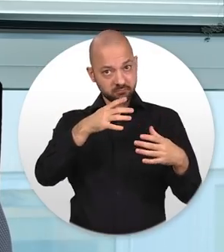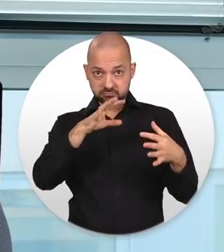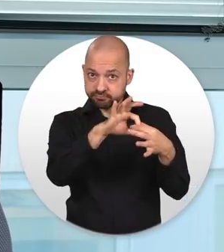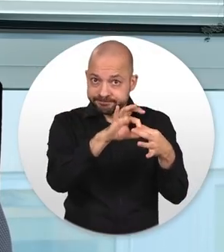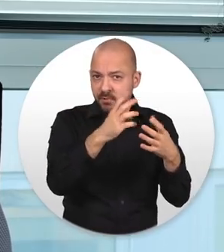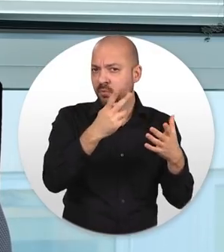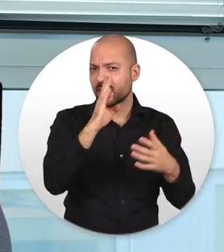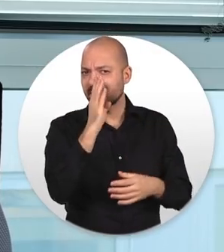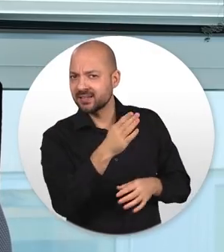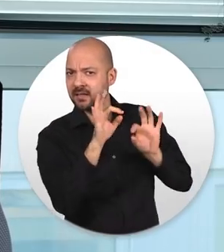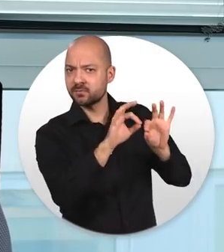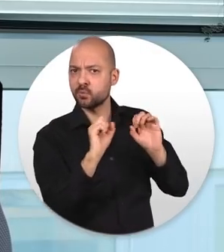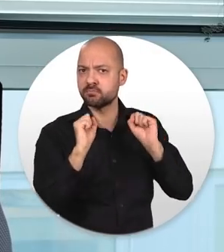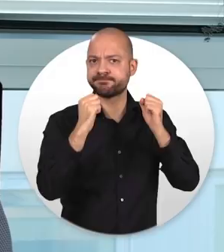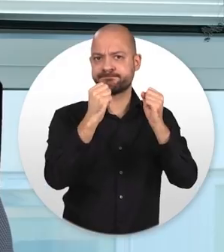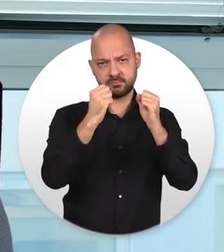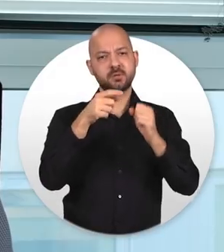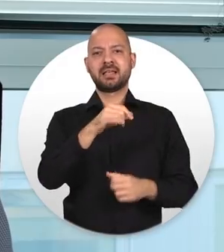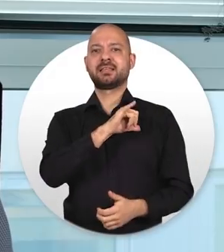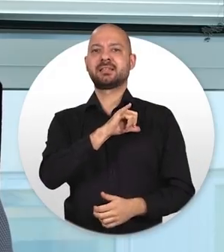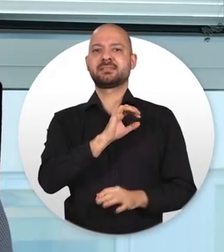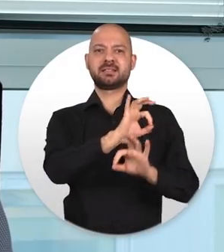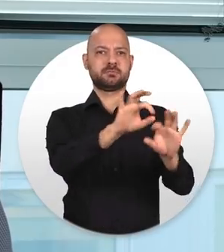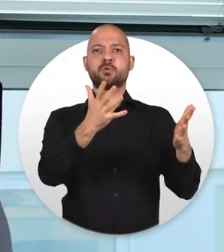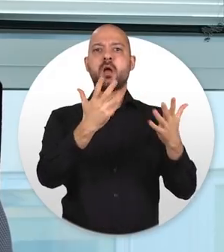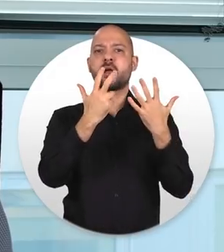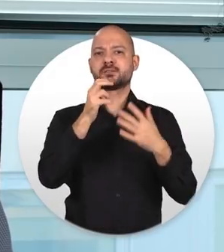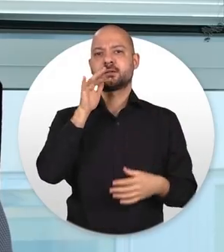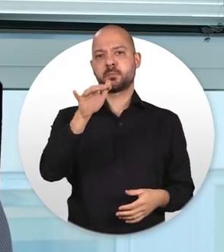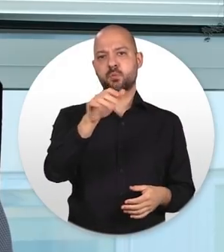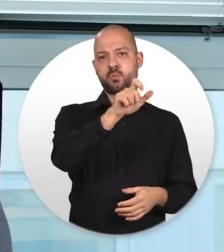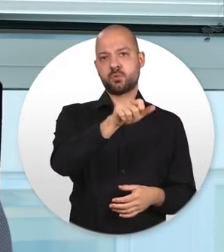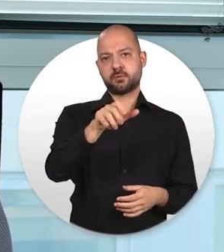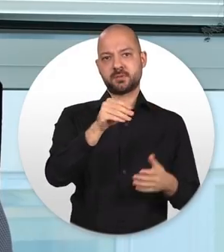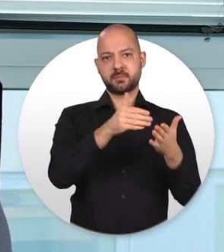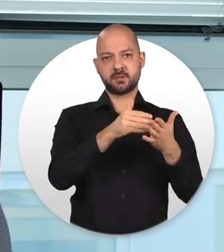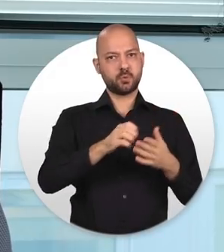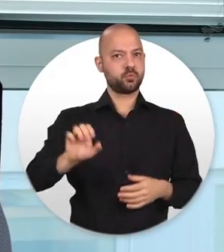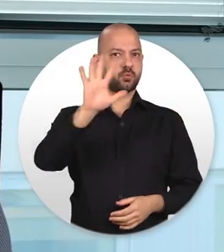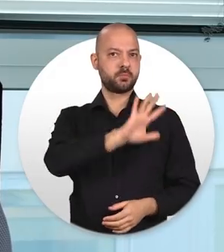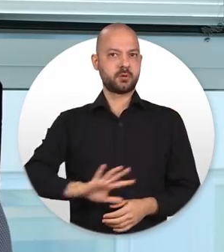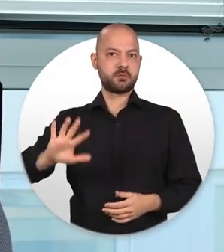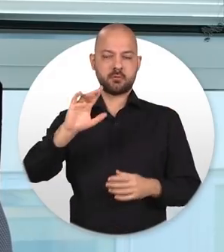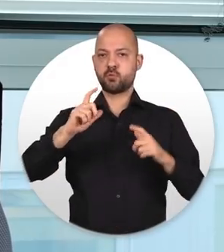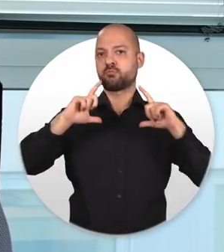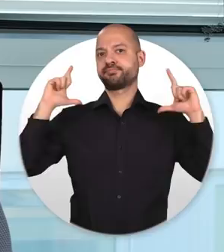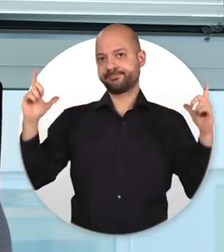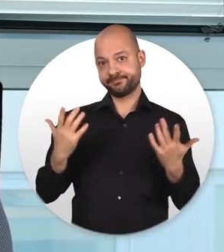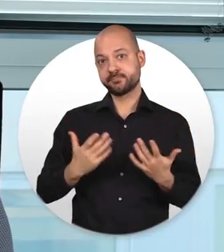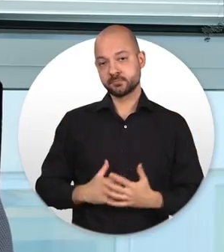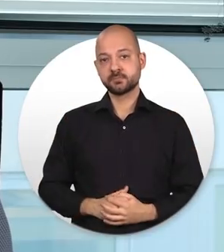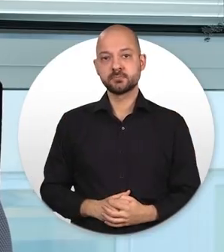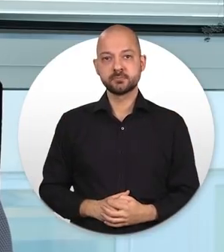indirekt für Leute mit einer Behinderung ersetzen. Er vertritt die Interesse von über 80 Millionen Leuten mit einer Behinderung in ganz